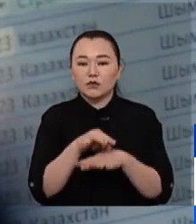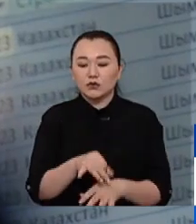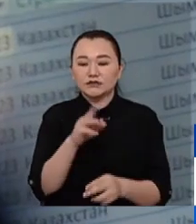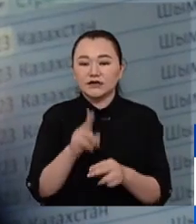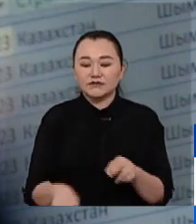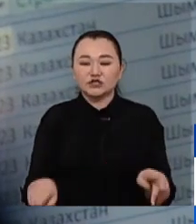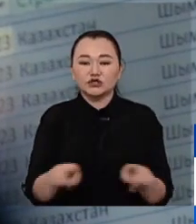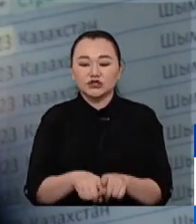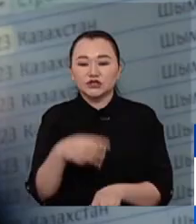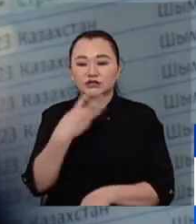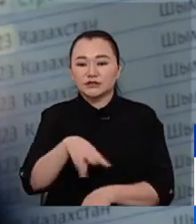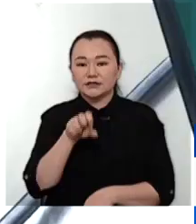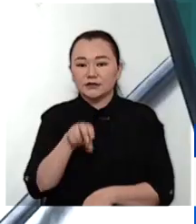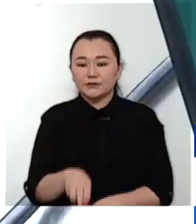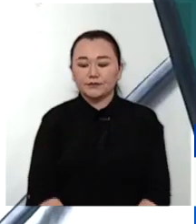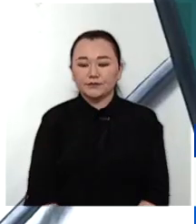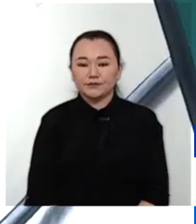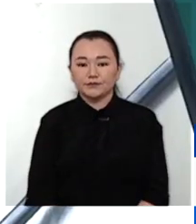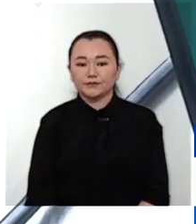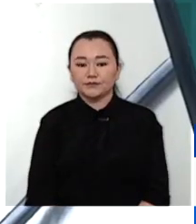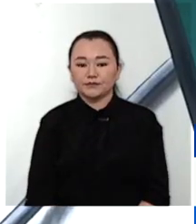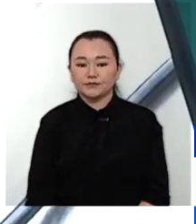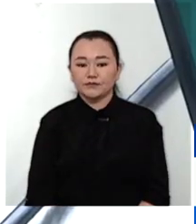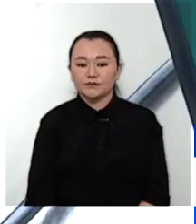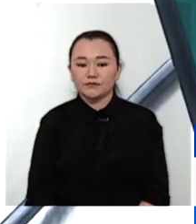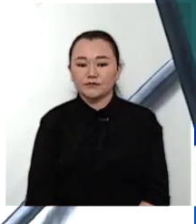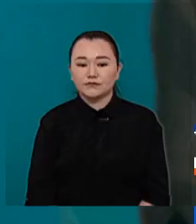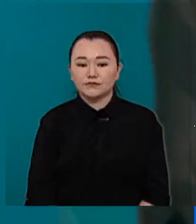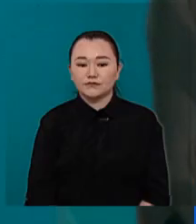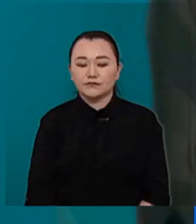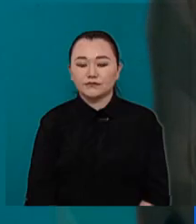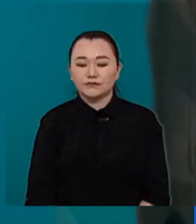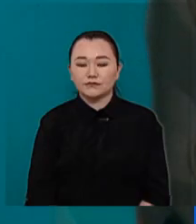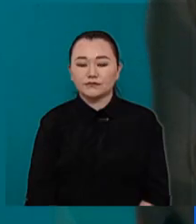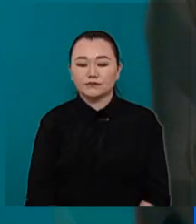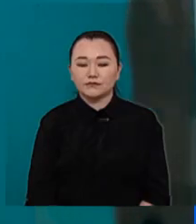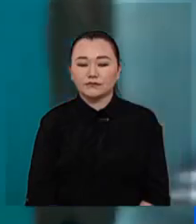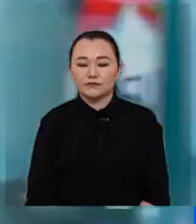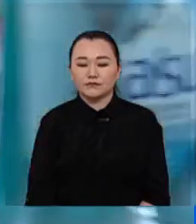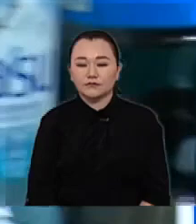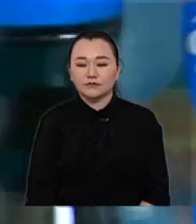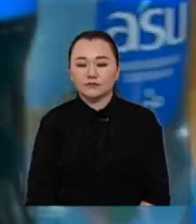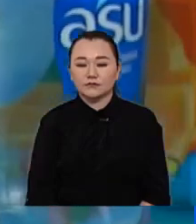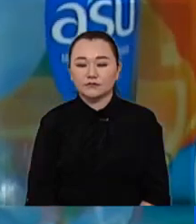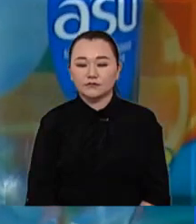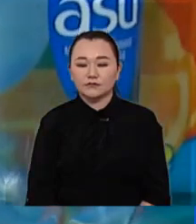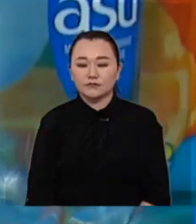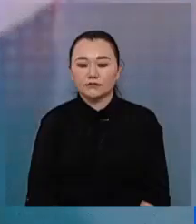завершится также 30 апреля. Мадина Исюмбаева, Ренат Абулхаиров, Информбюро, Алматы.